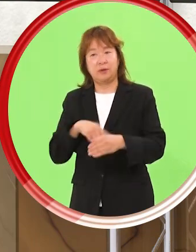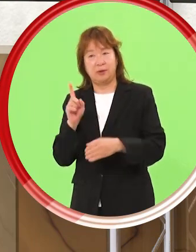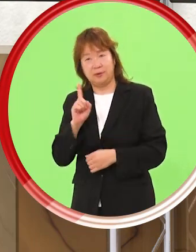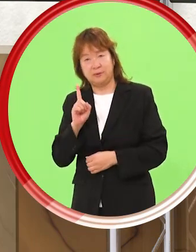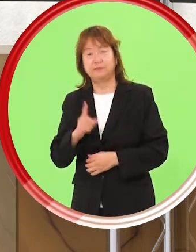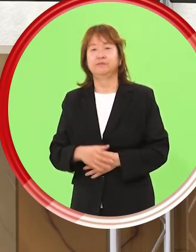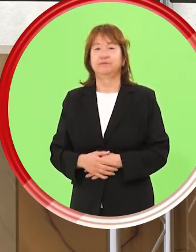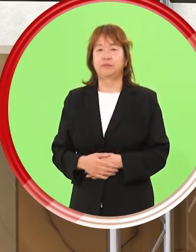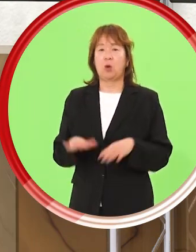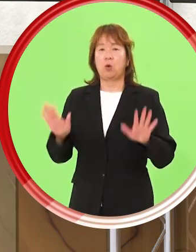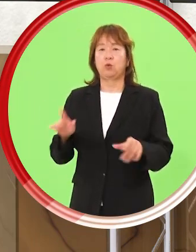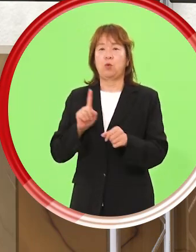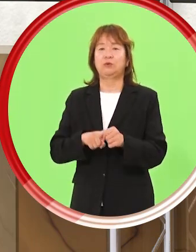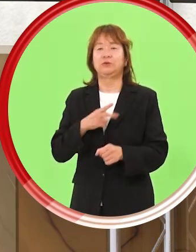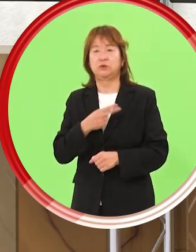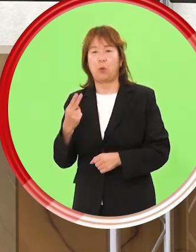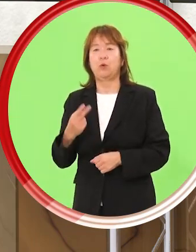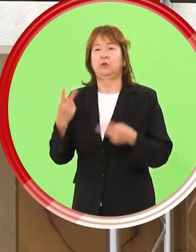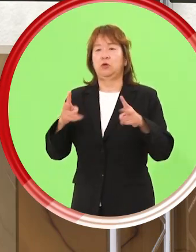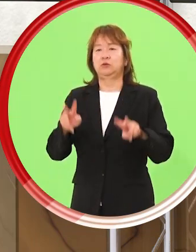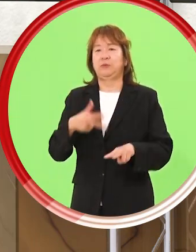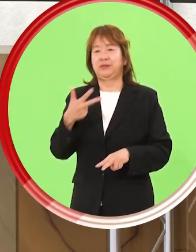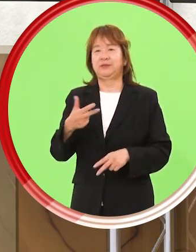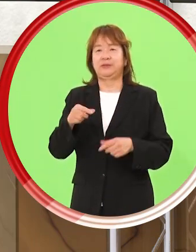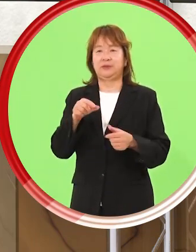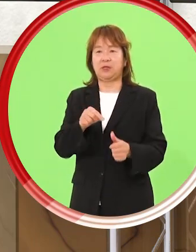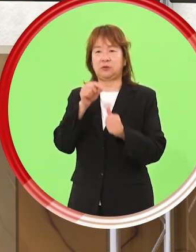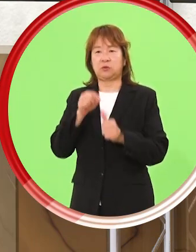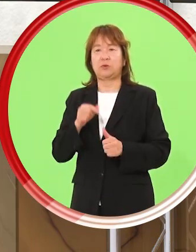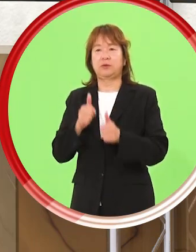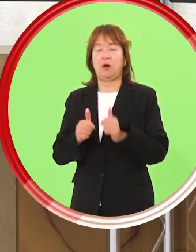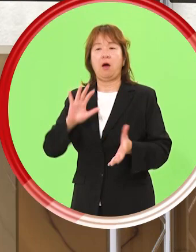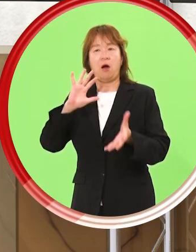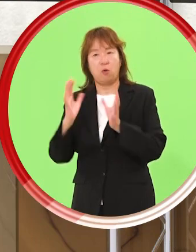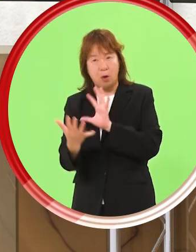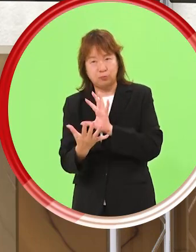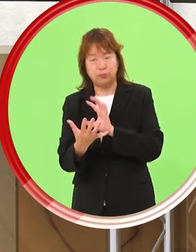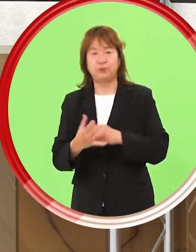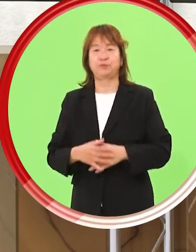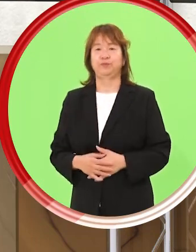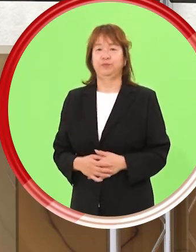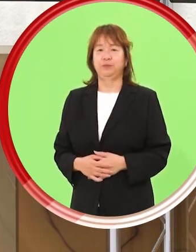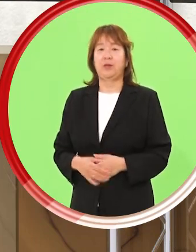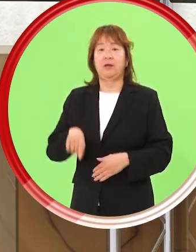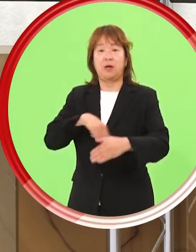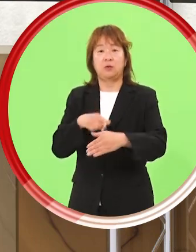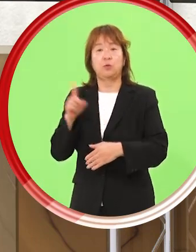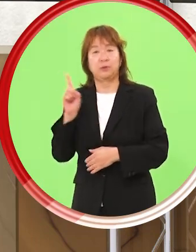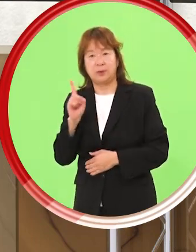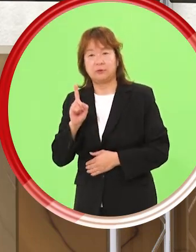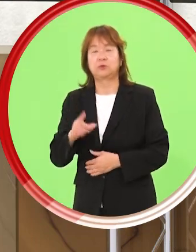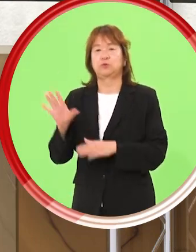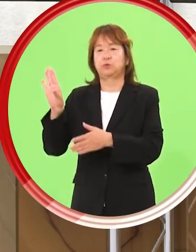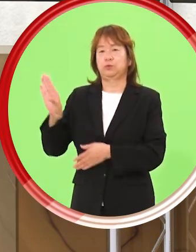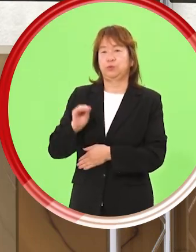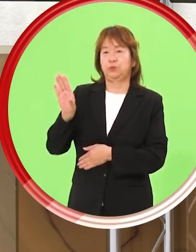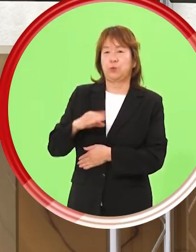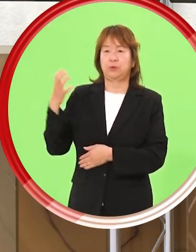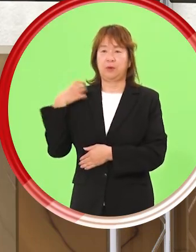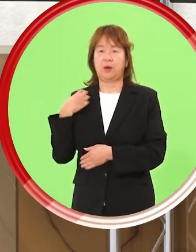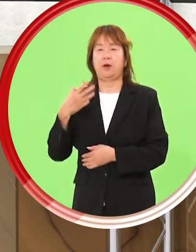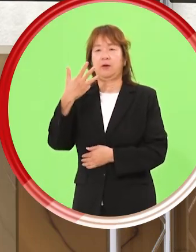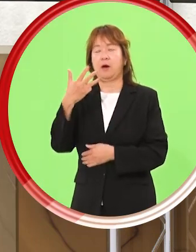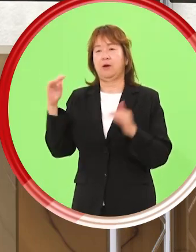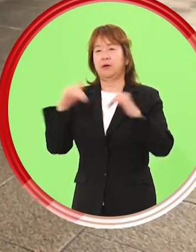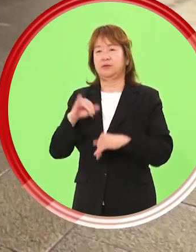ります。それが今年度から変わる広島市の採用試験です。どう変わるのか、枝貝しおりさんがレポートして